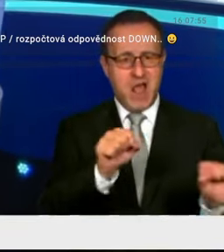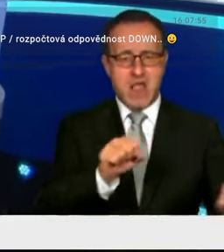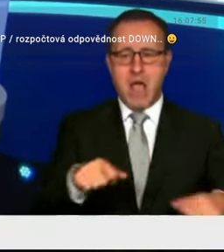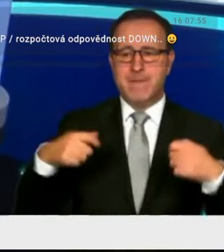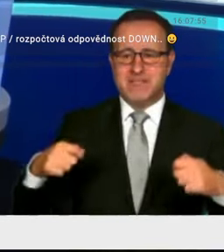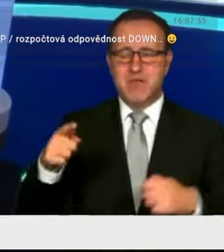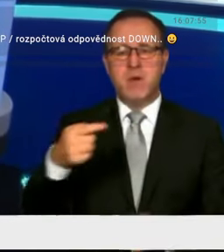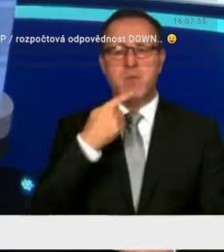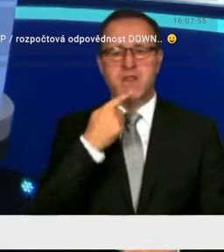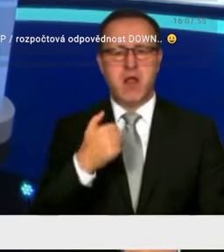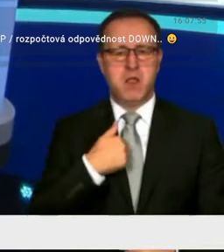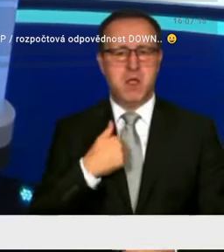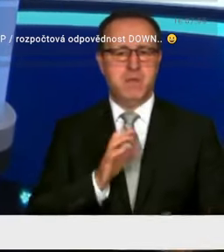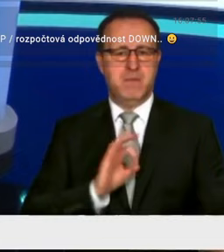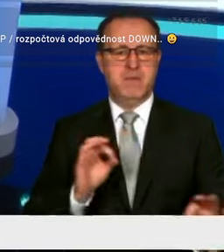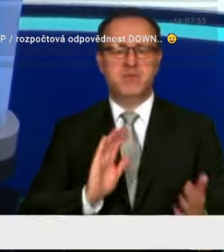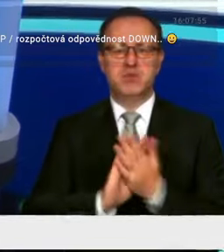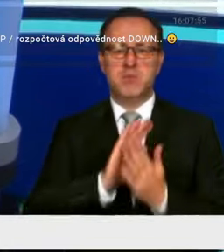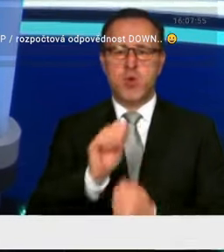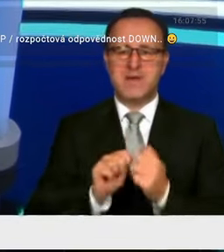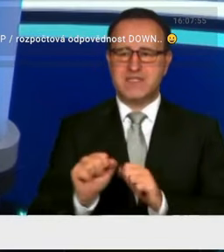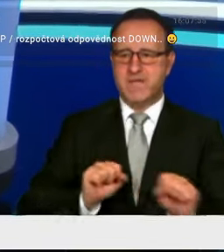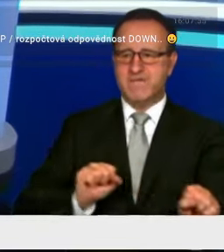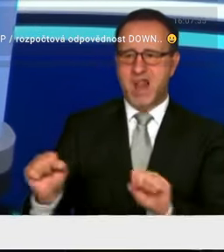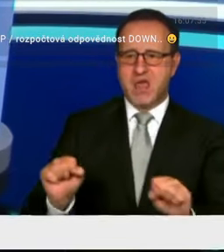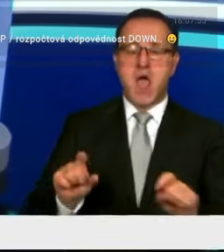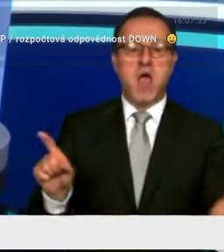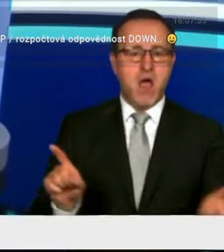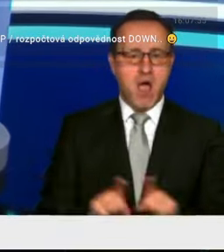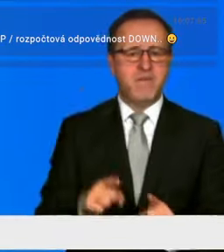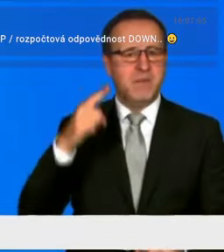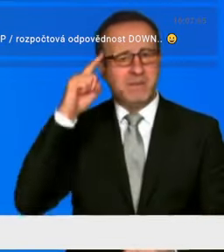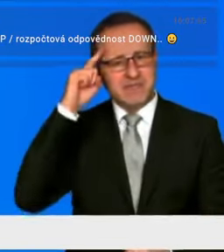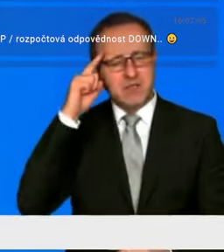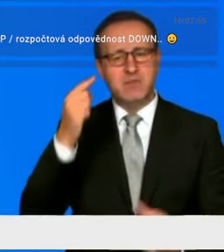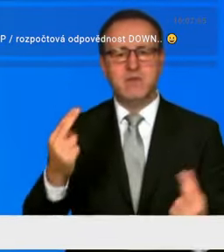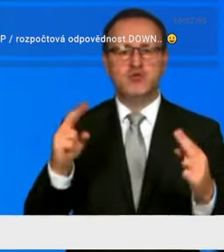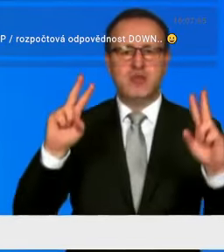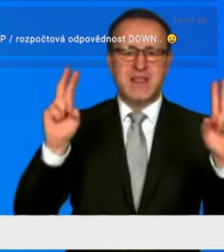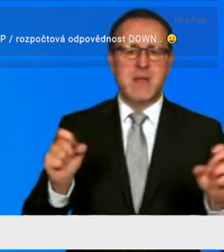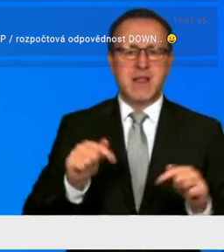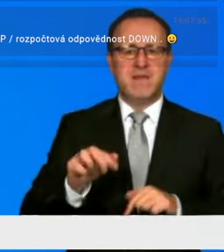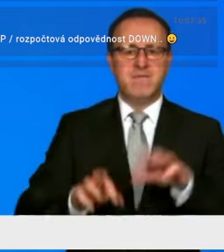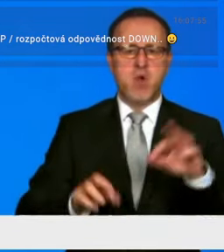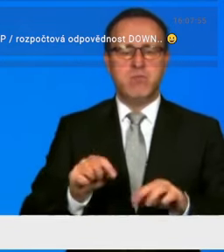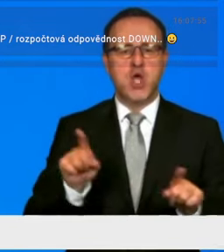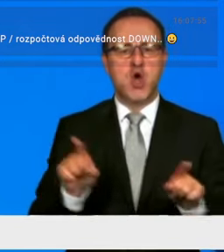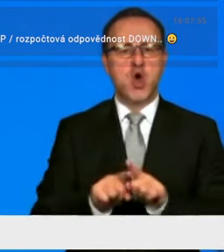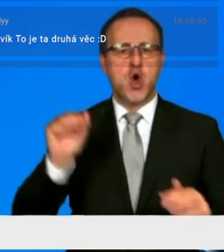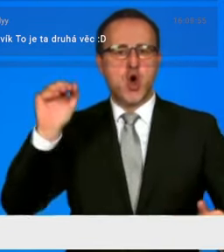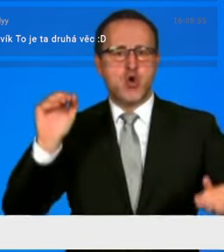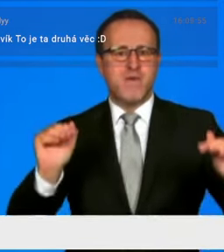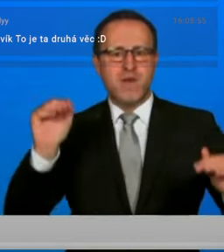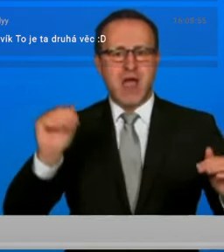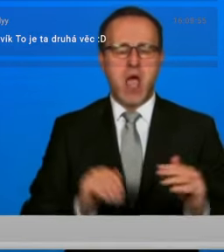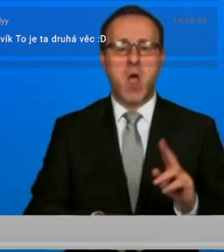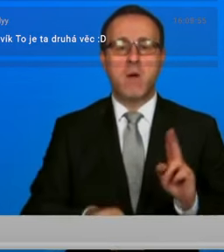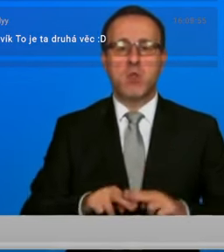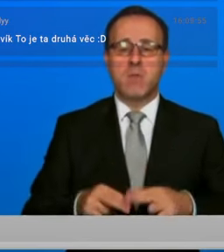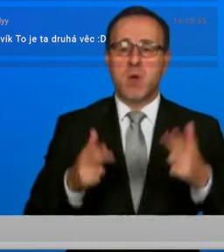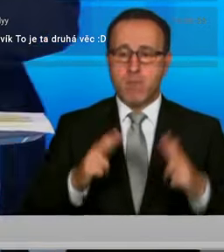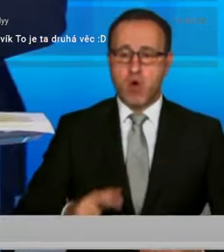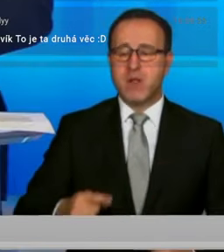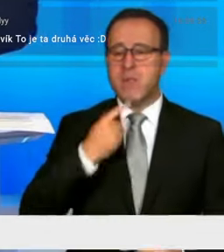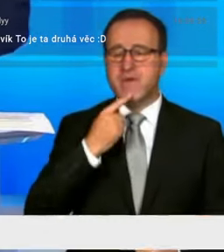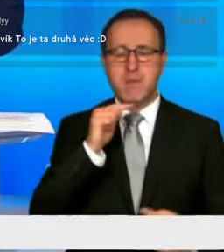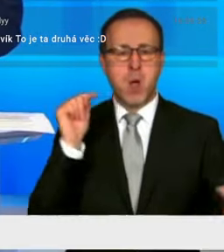citujem som pripravený na spoluprácu s vládou ale rovnako si myslím že kľúčovou témou týchto volieb bude rovnováha a potom pokojne poviem aj